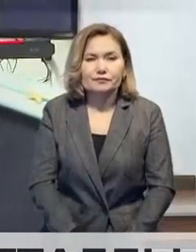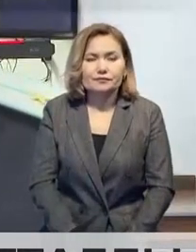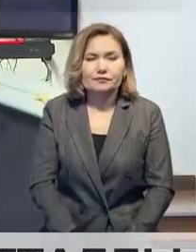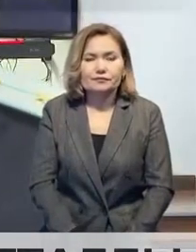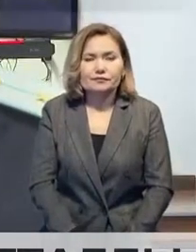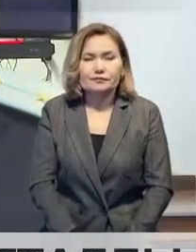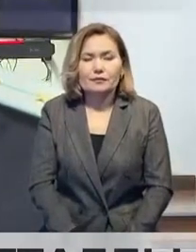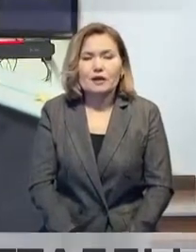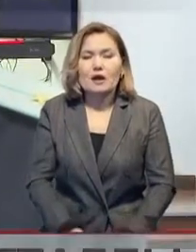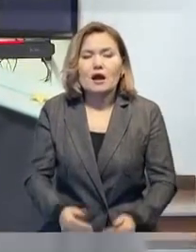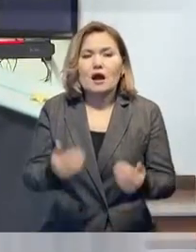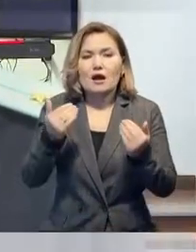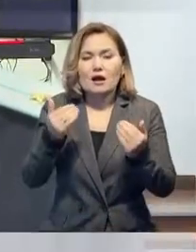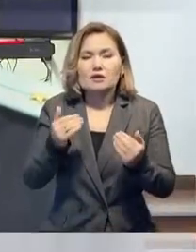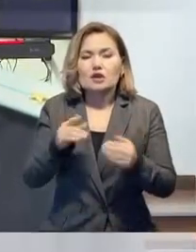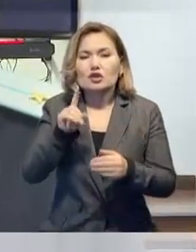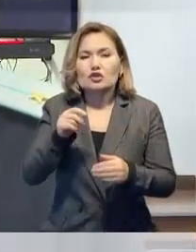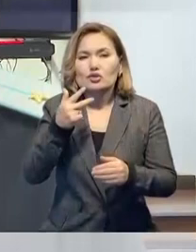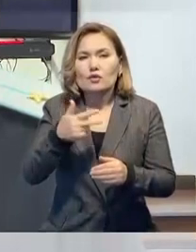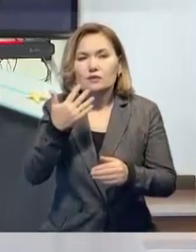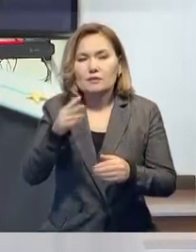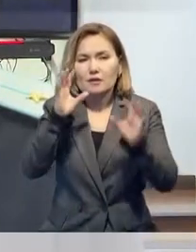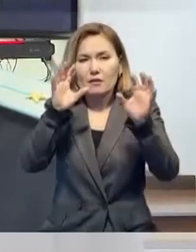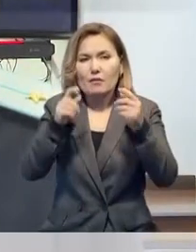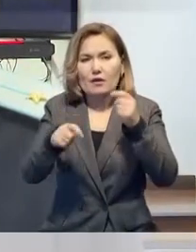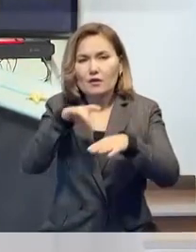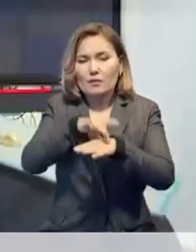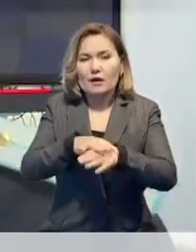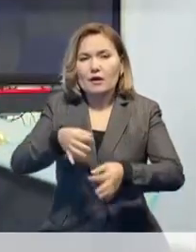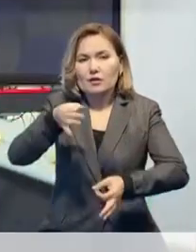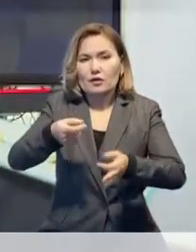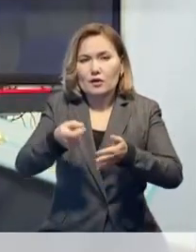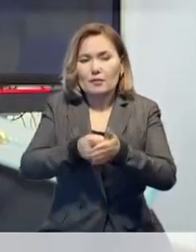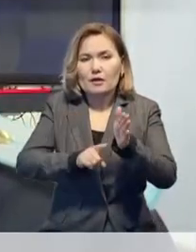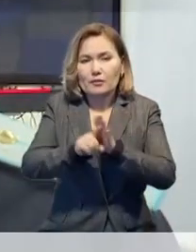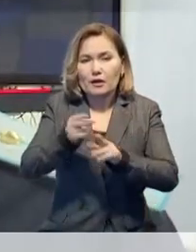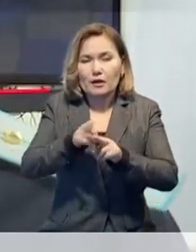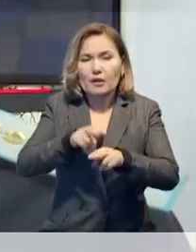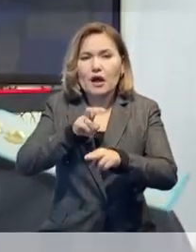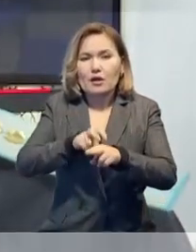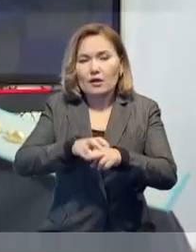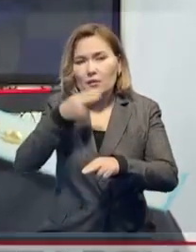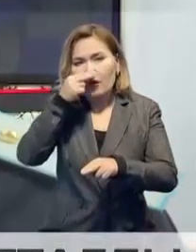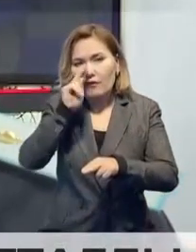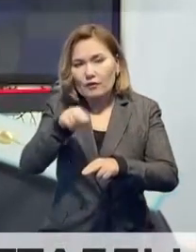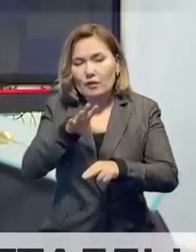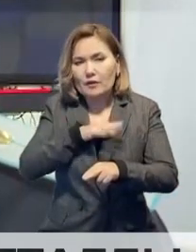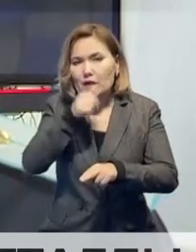Аталған дерек бойынша Қылмыстық кодексінің 135-ші бабымен сотқа дейінгі тергеп тексеру басталған. Сот үкімімен сотталушылар